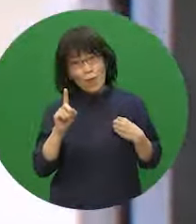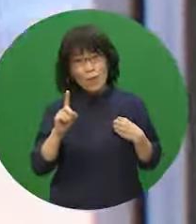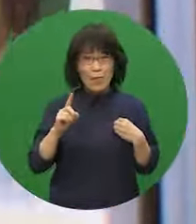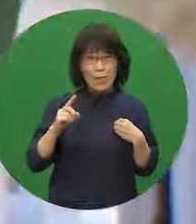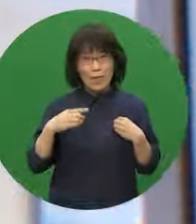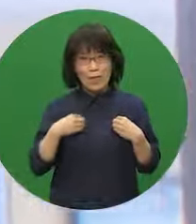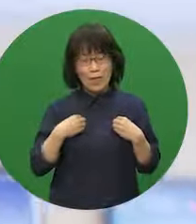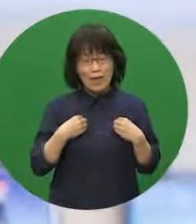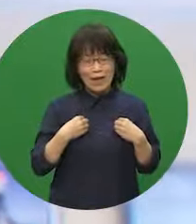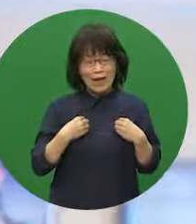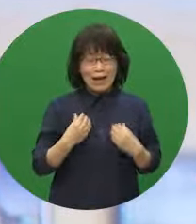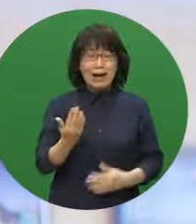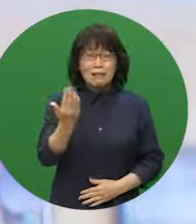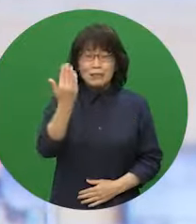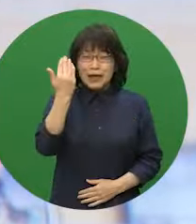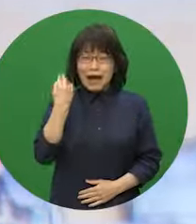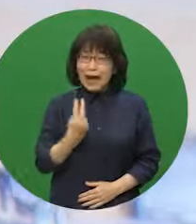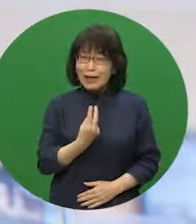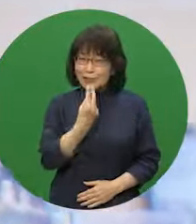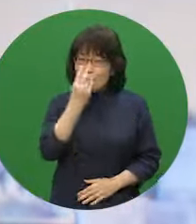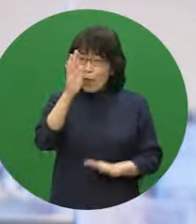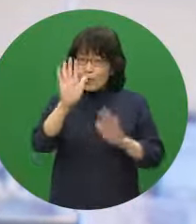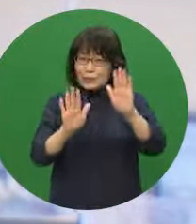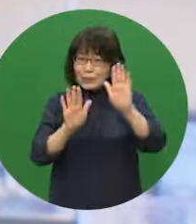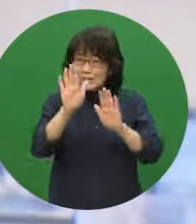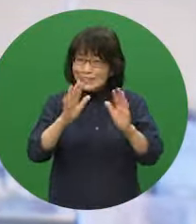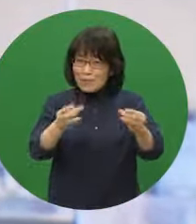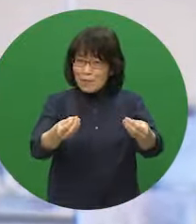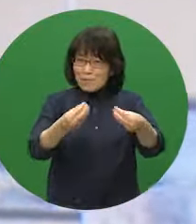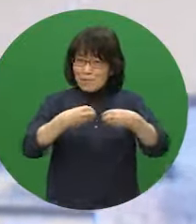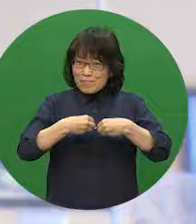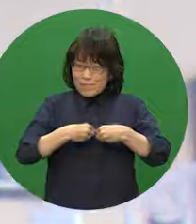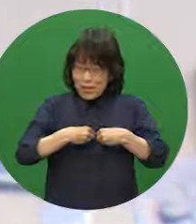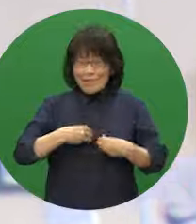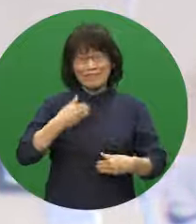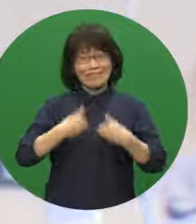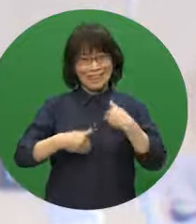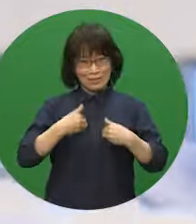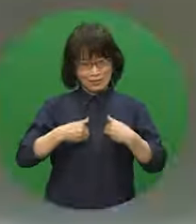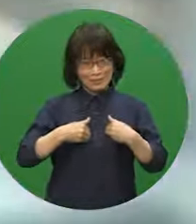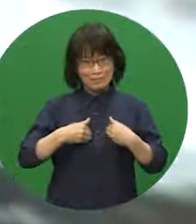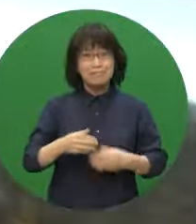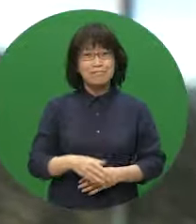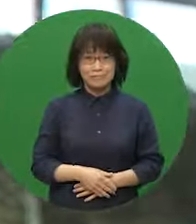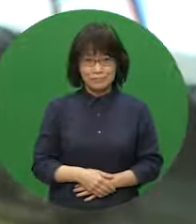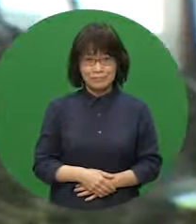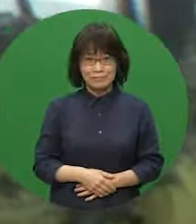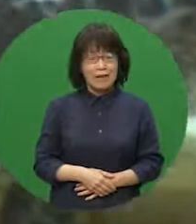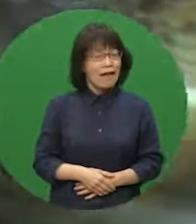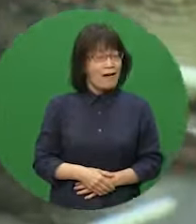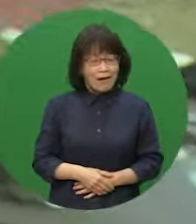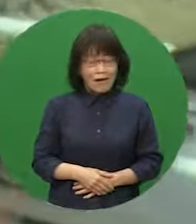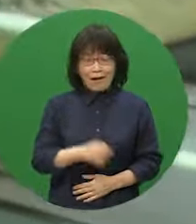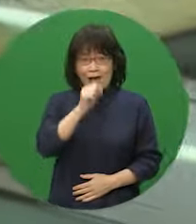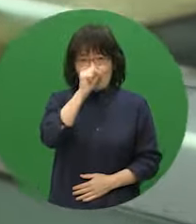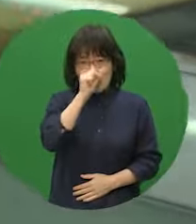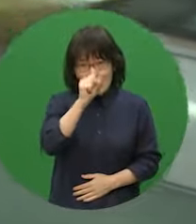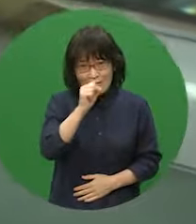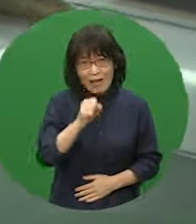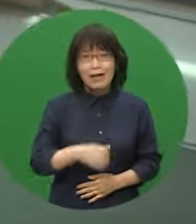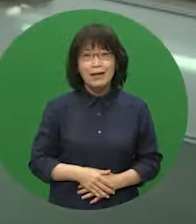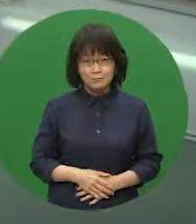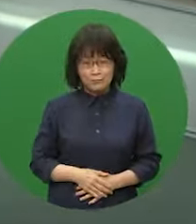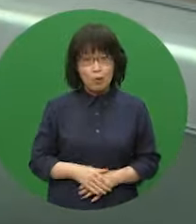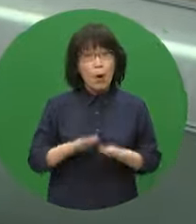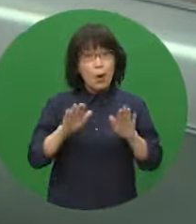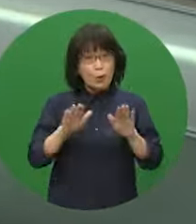お、本当にまさにお家で来ているような感覚を楽しめる。いや、大迫力でした。